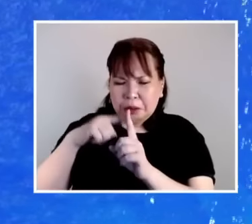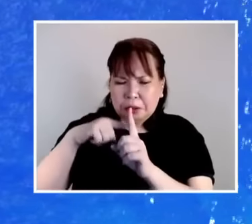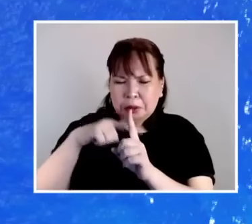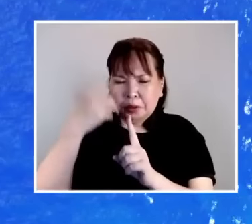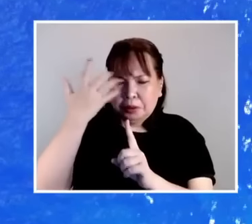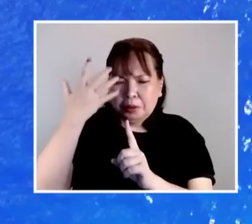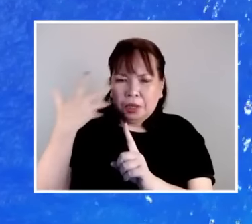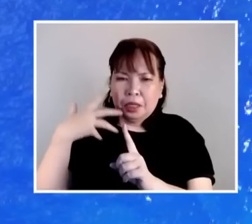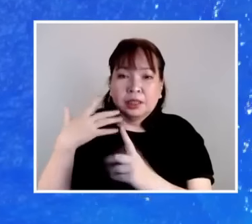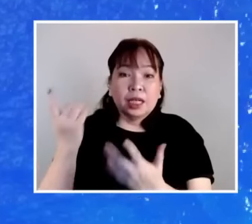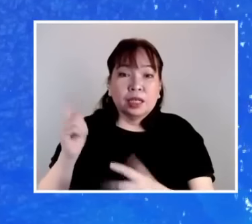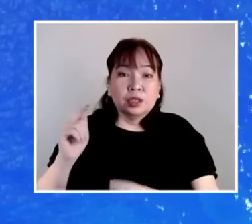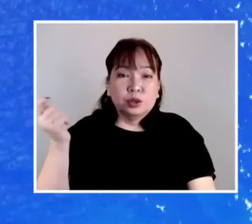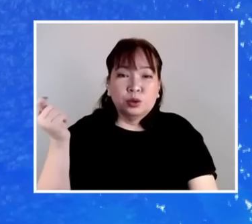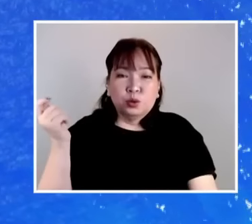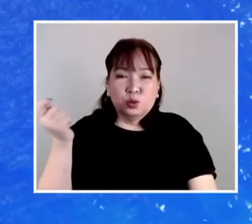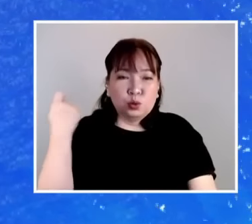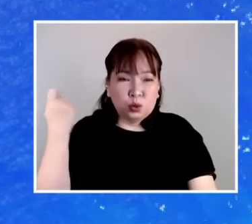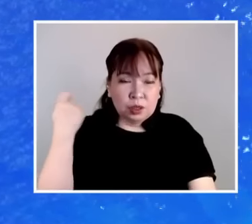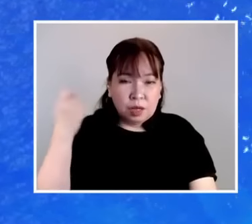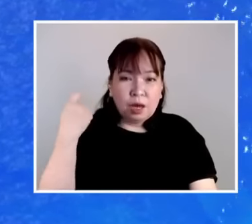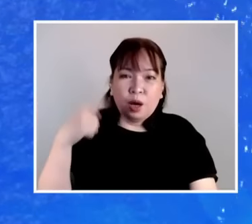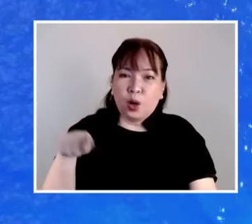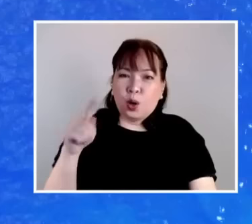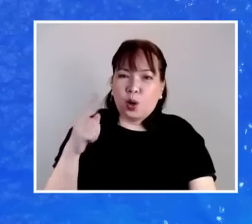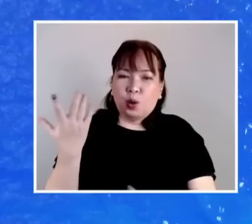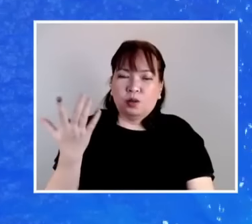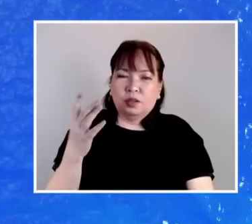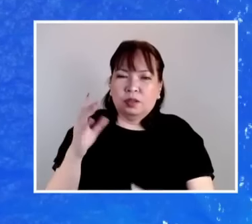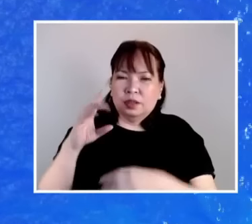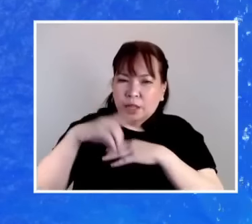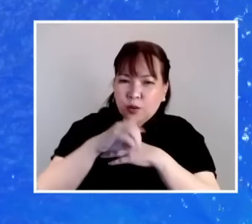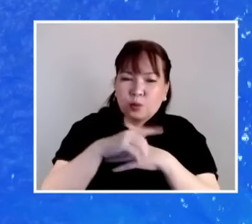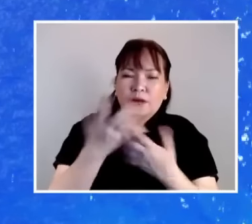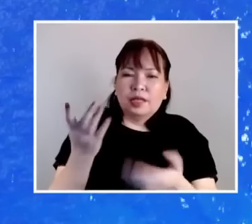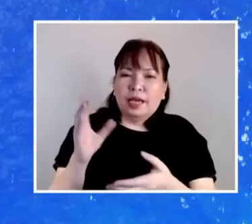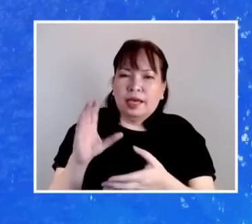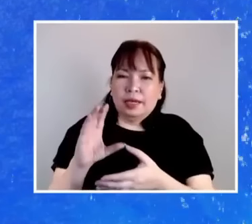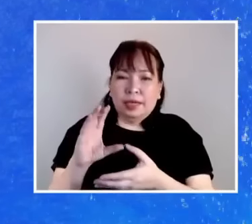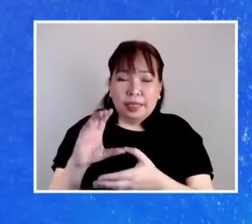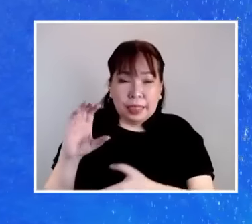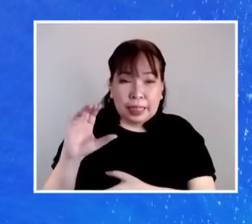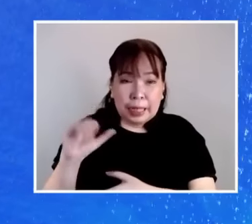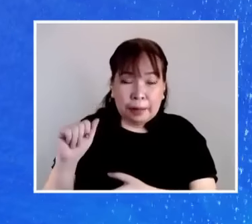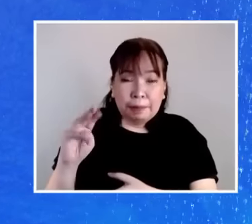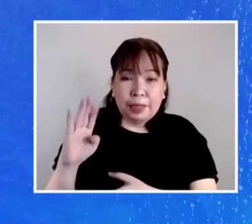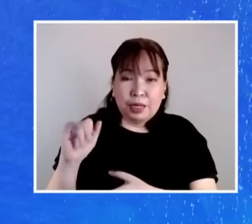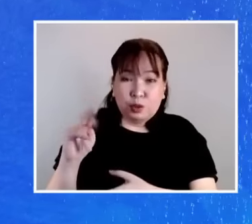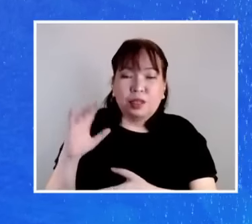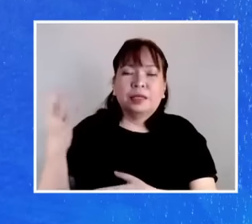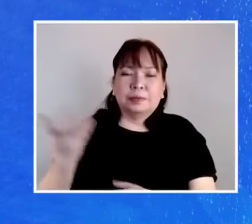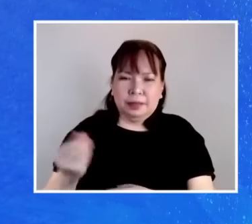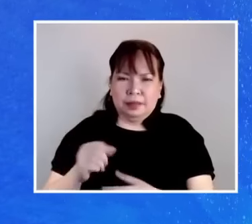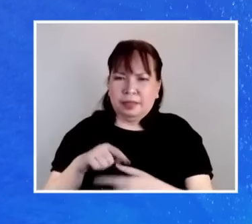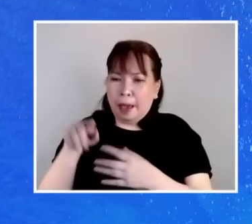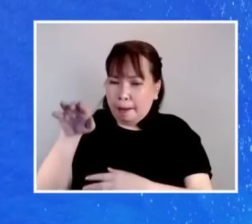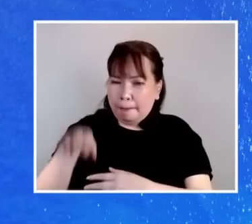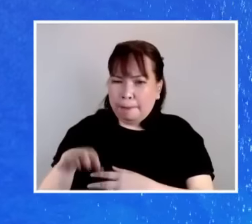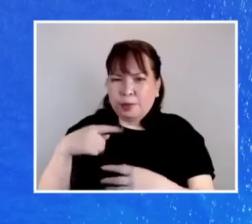sa Tuguegarao, sa Dagupan City, Cabanatuan at maging sa Batangas City. Sa hapon, may mahihinang ulan sa ilang bahagi po